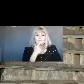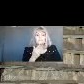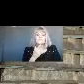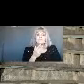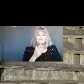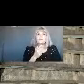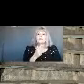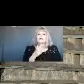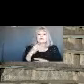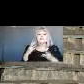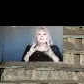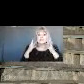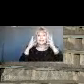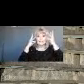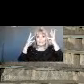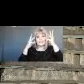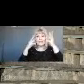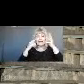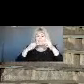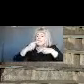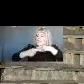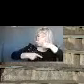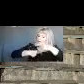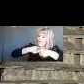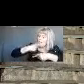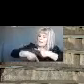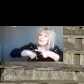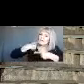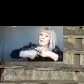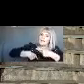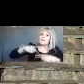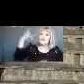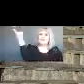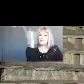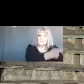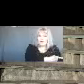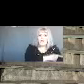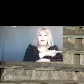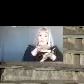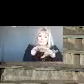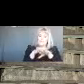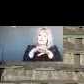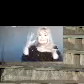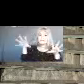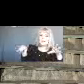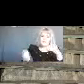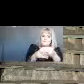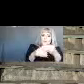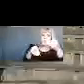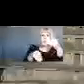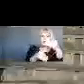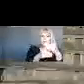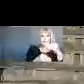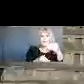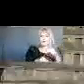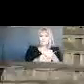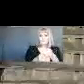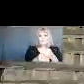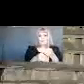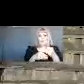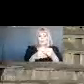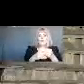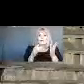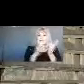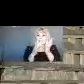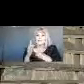Here het elke dag mense by die gemeente gevoeg. Met ander woorde, dis Jesus self wat